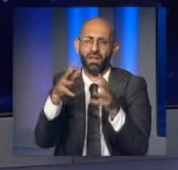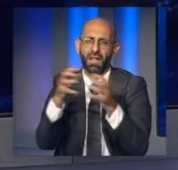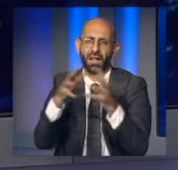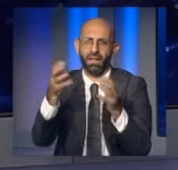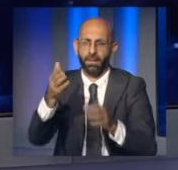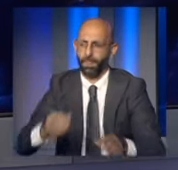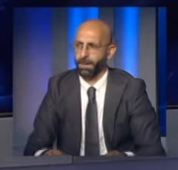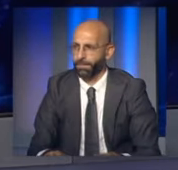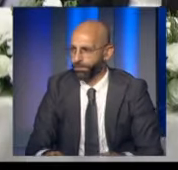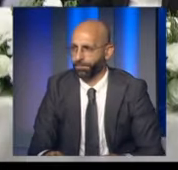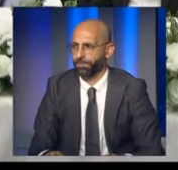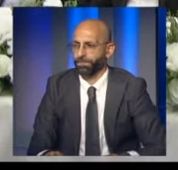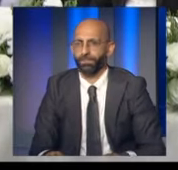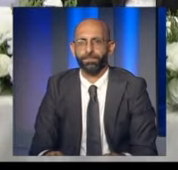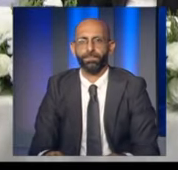الاستحقاق الرئاسي.